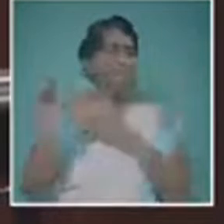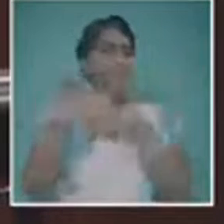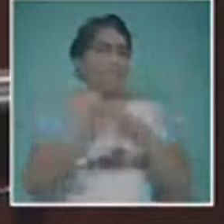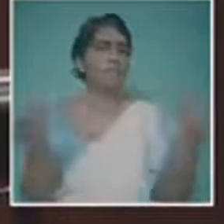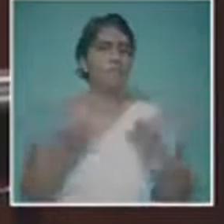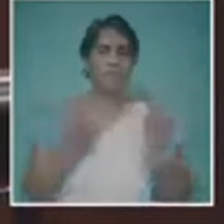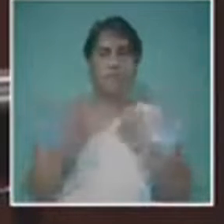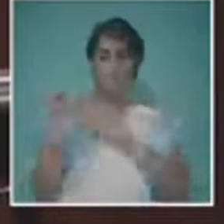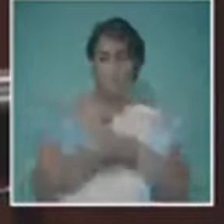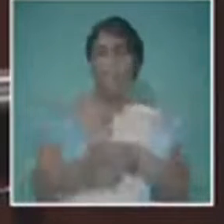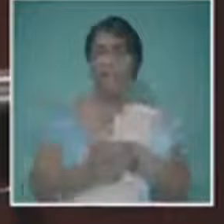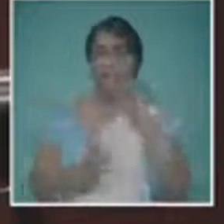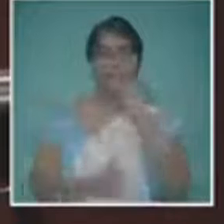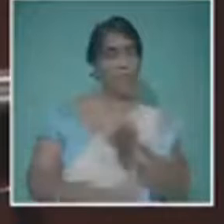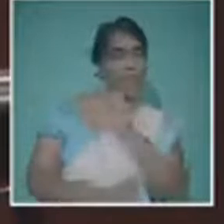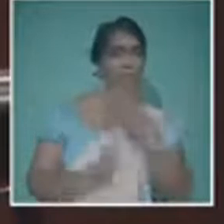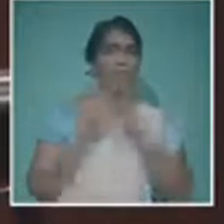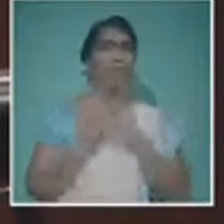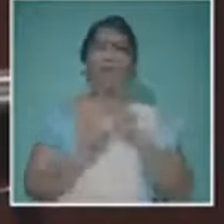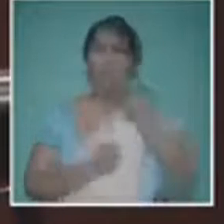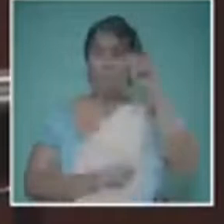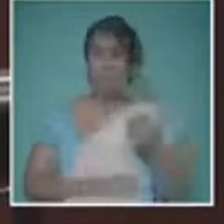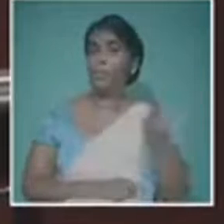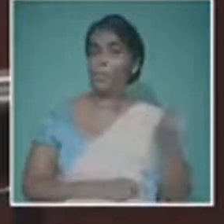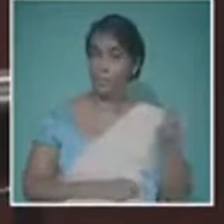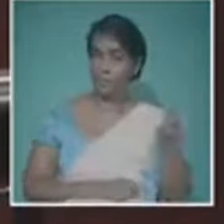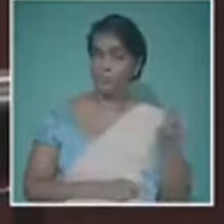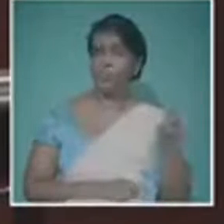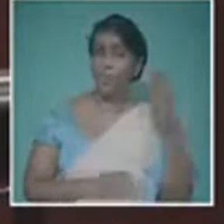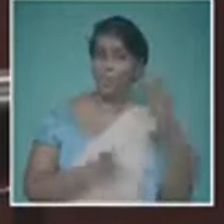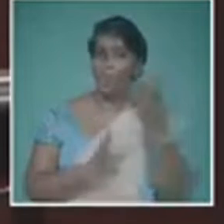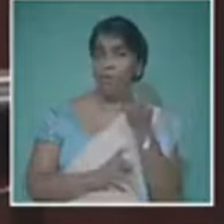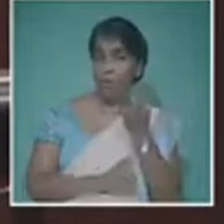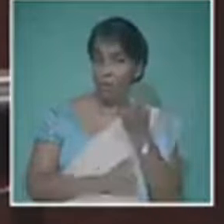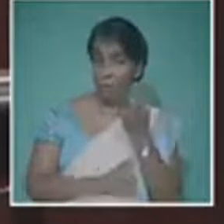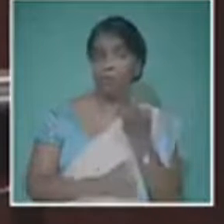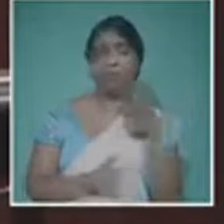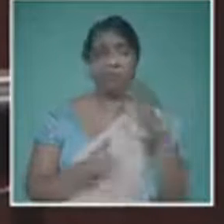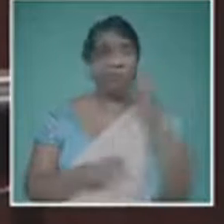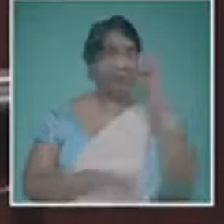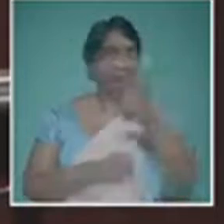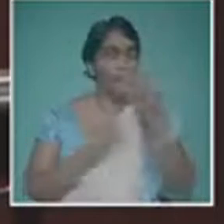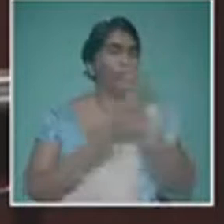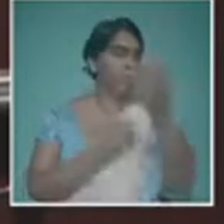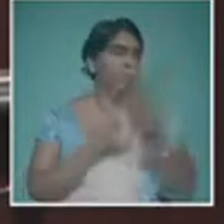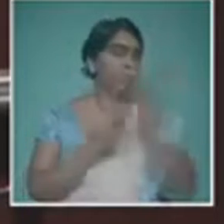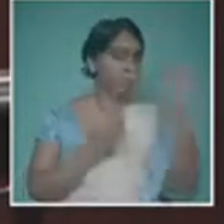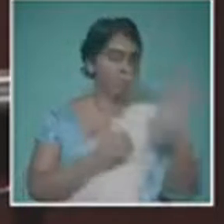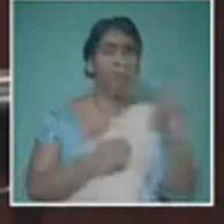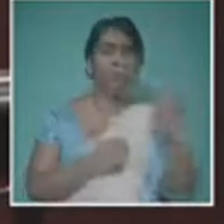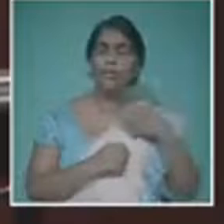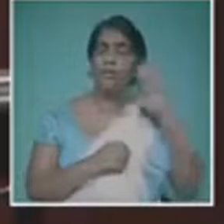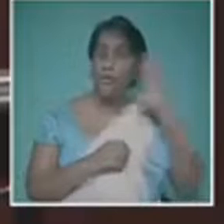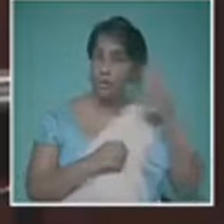அவர் தேவையான நிதியை அப்படிப்பட்டவர்களுக்கு எதிராக, கிளம்புகின்றவர்களுக்கு எதிராக தன்னுடைய